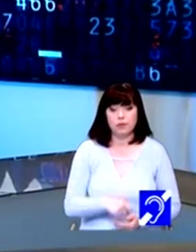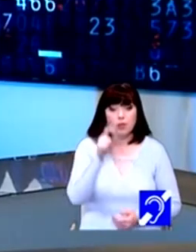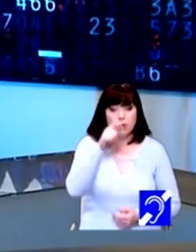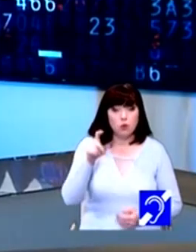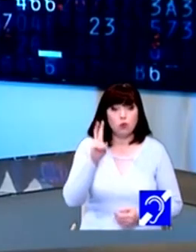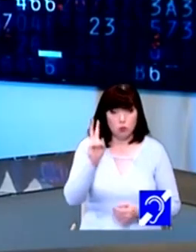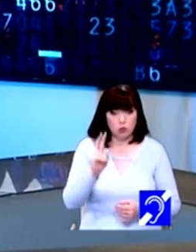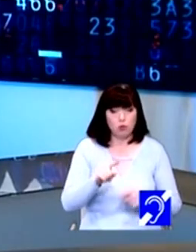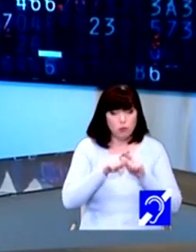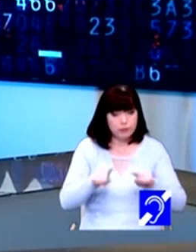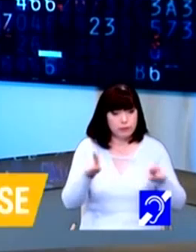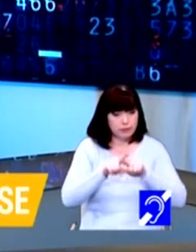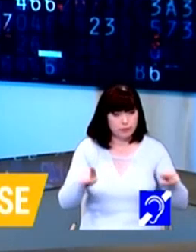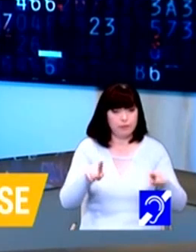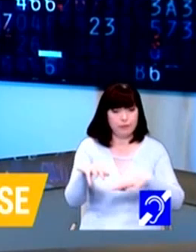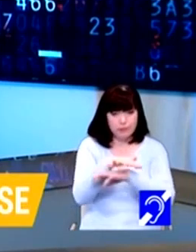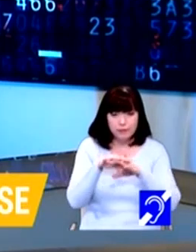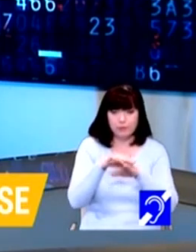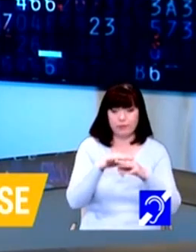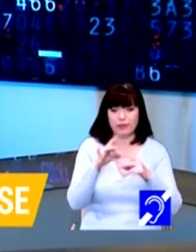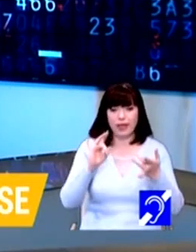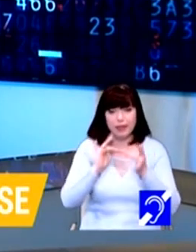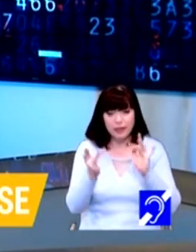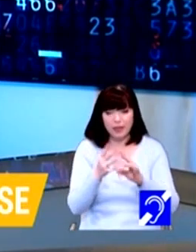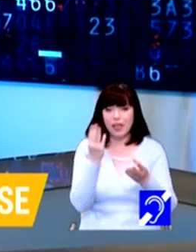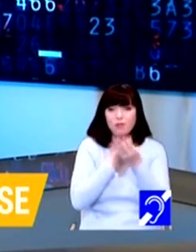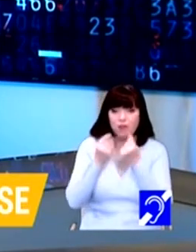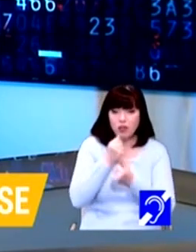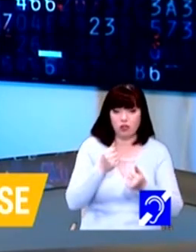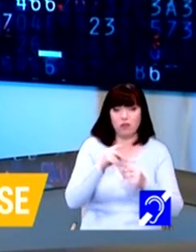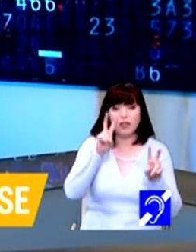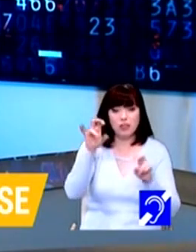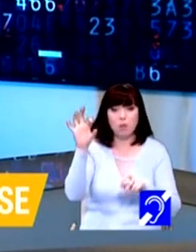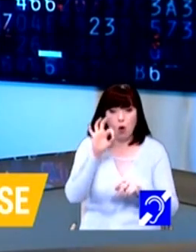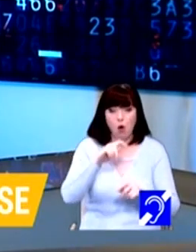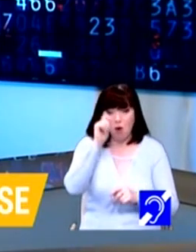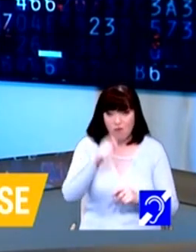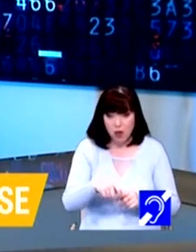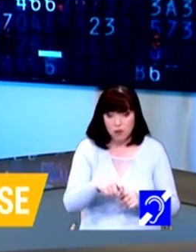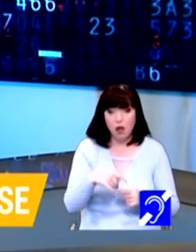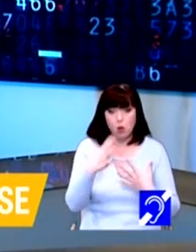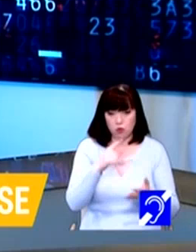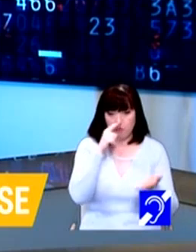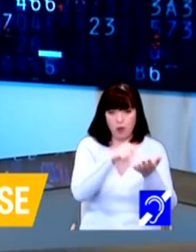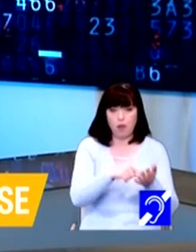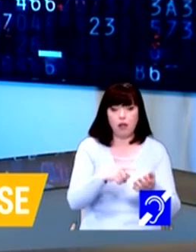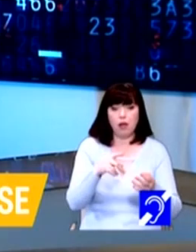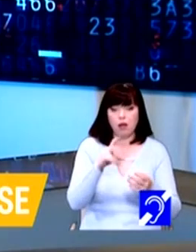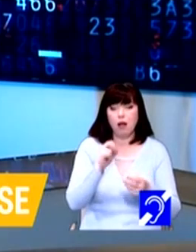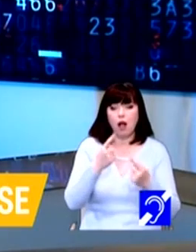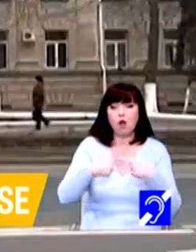Persoanele care distribuie în societate informații false privind războiul din Ucraina au ajuns în atenția serviciilor